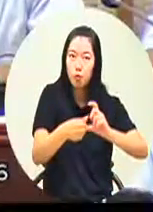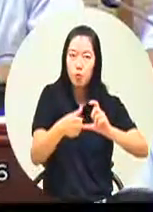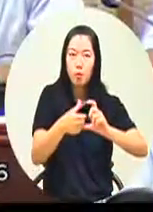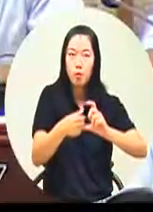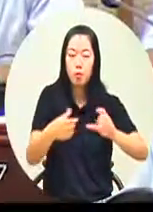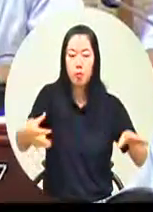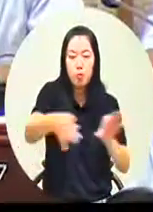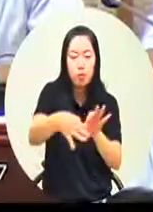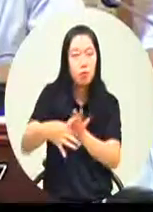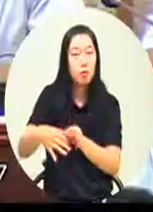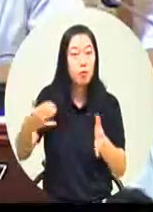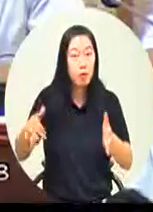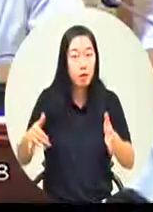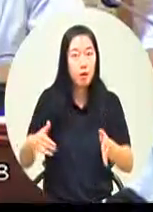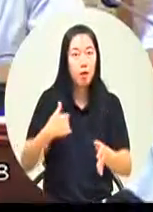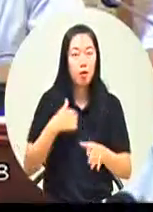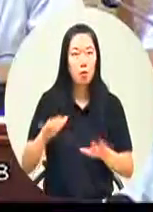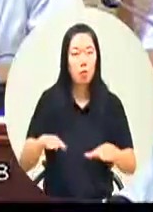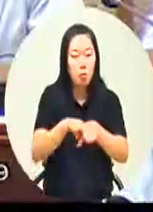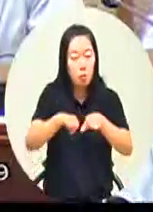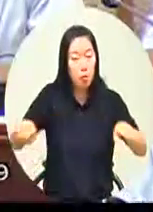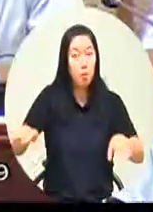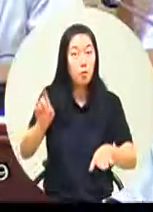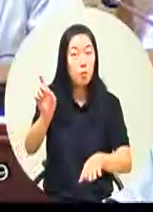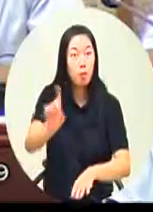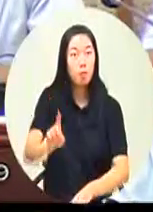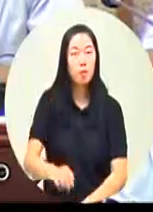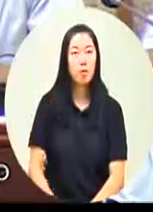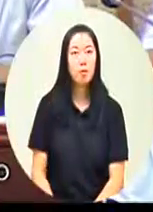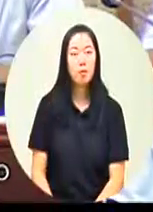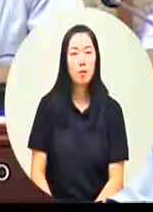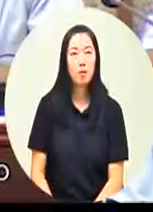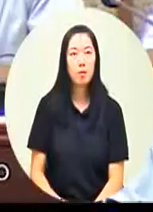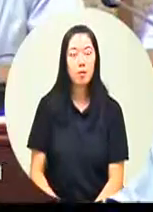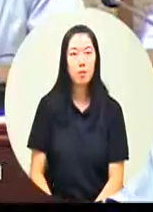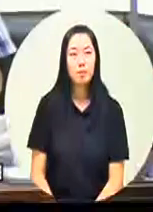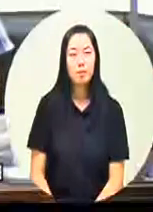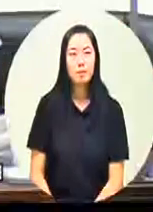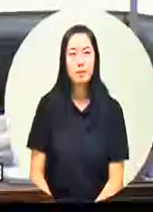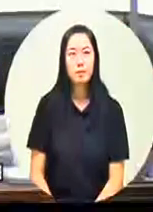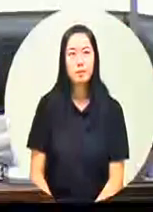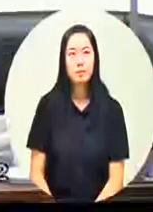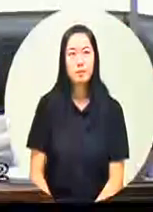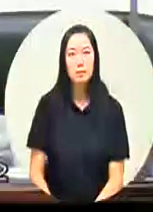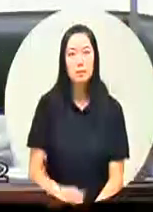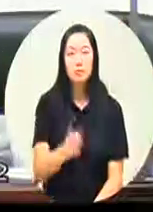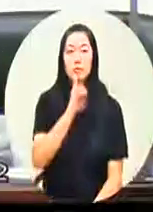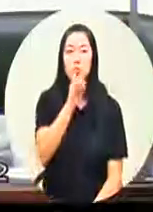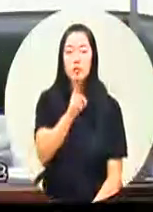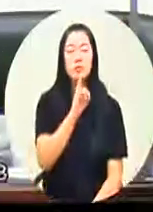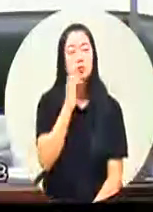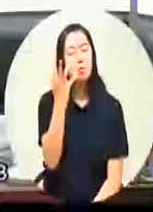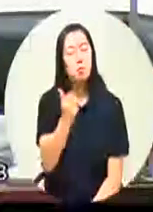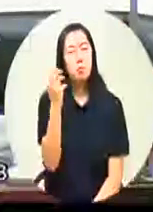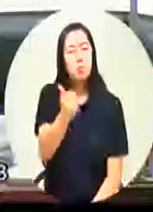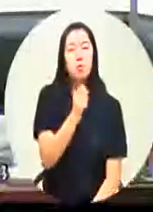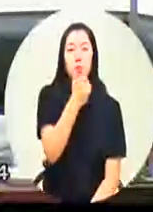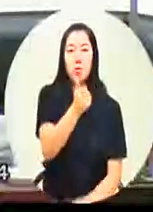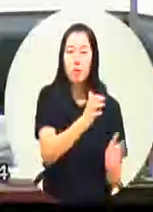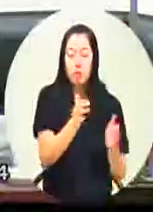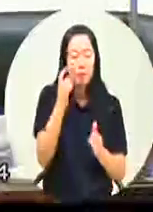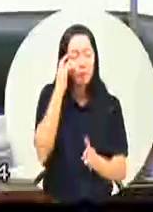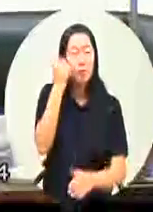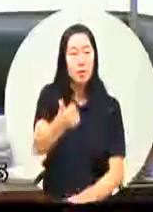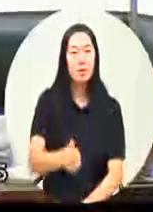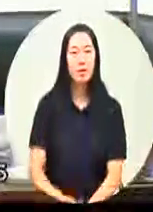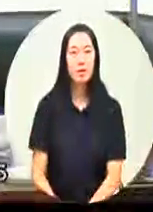啊，所以吼，阮今嘛的平衡会是在109年全线。 你请坐啦吼，你请坐，你讲的拢讲到足好听，拢理想的，